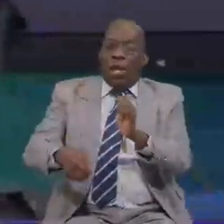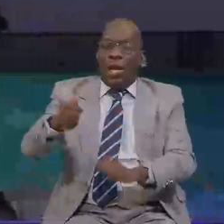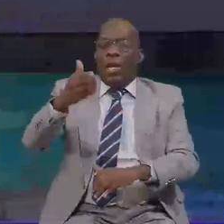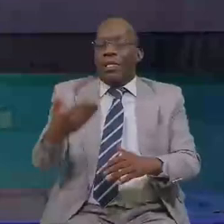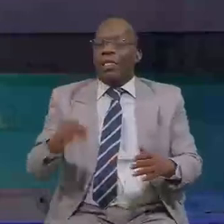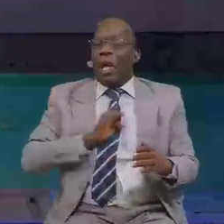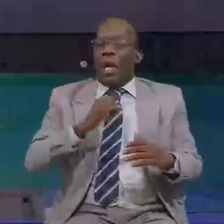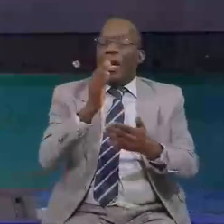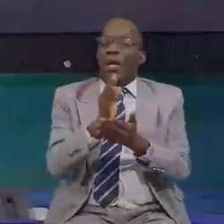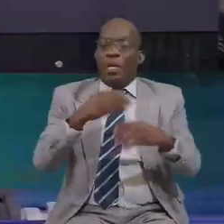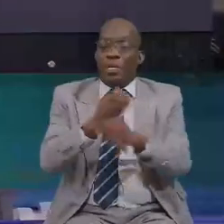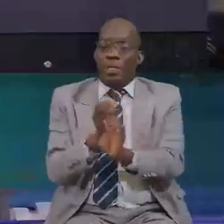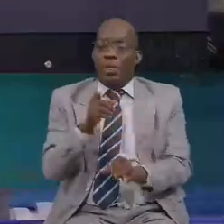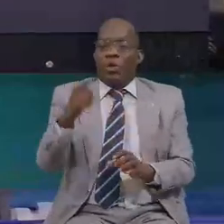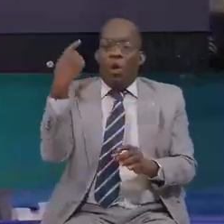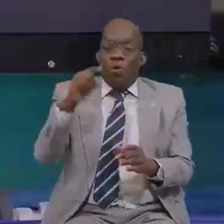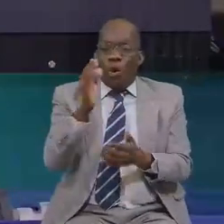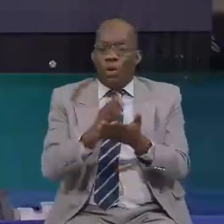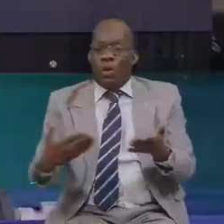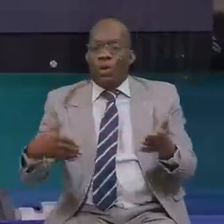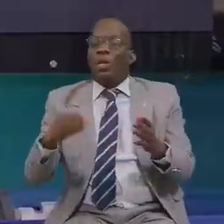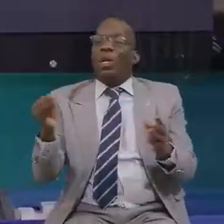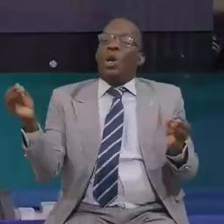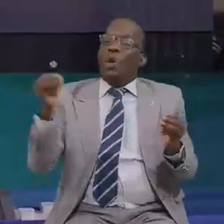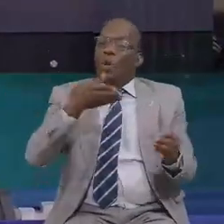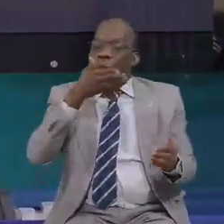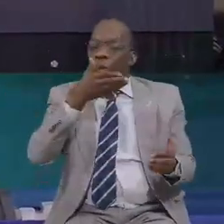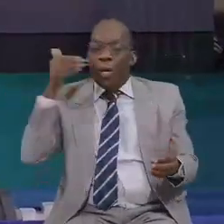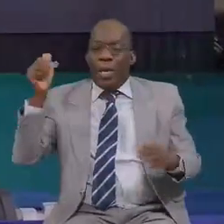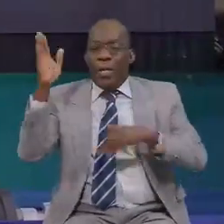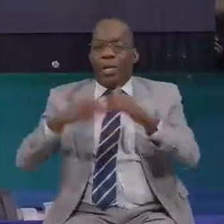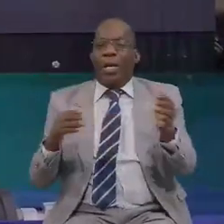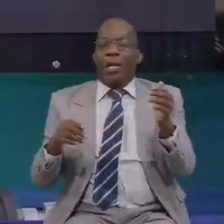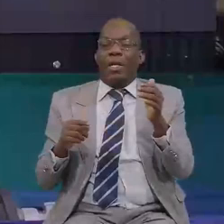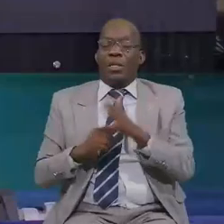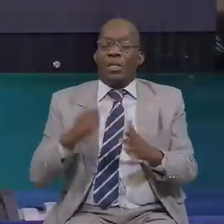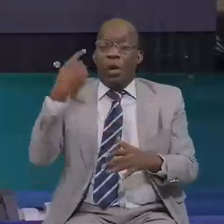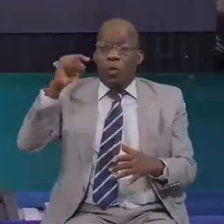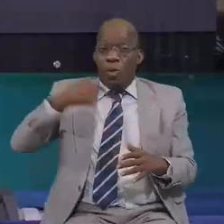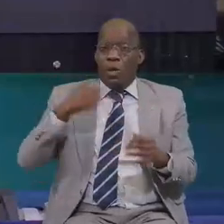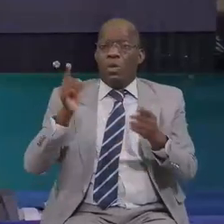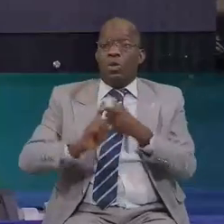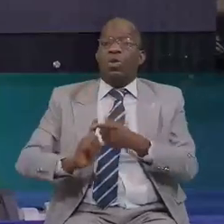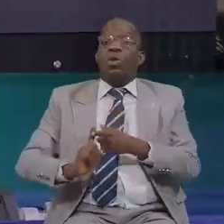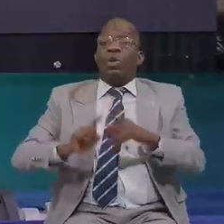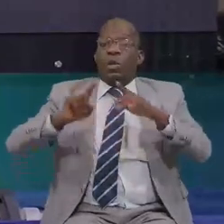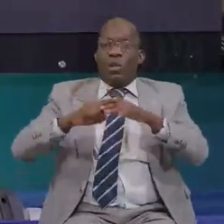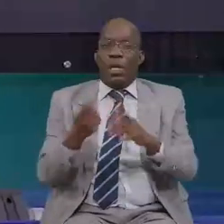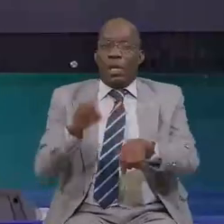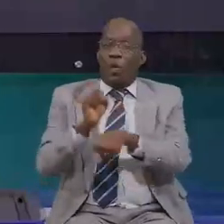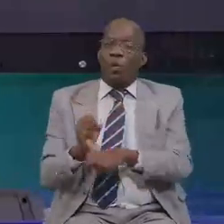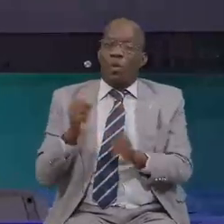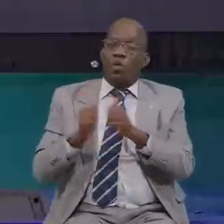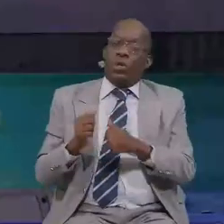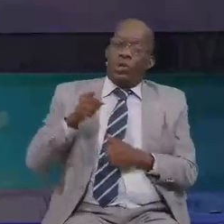plus spectaculaire que ceci. Et pour que je puisse commencer l'œuvre avec toi, sors du milieu d'eux.